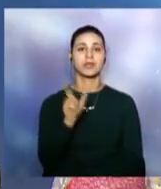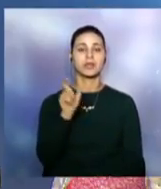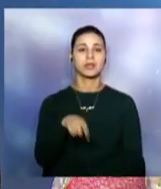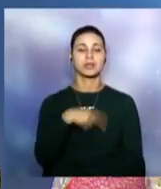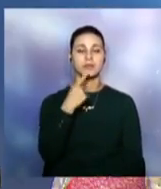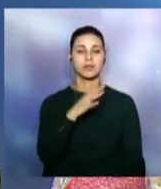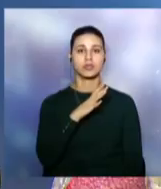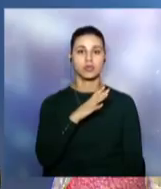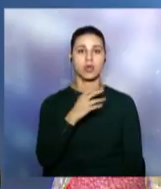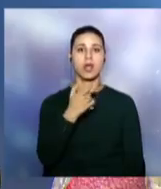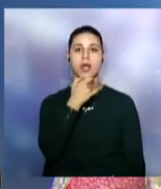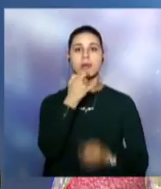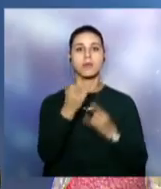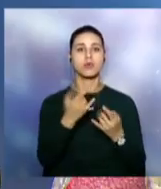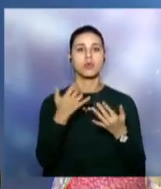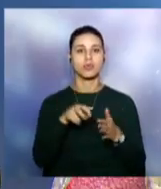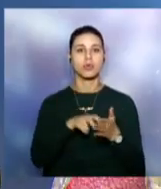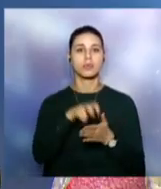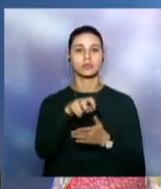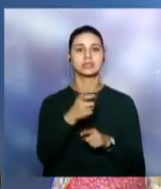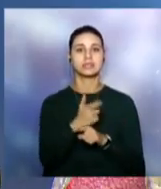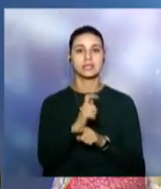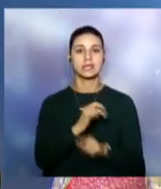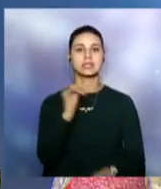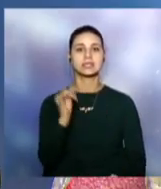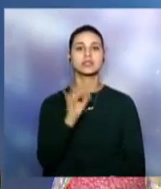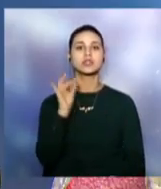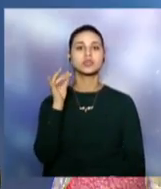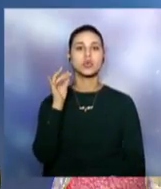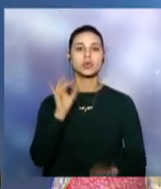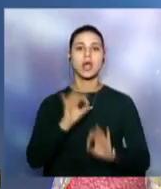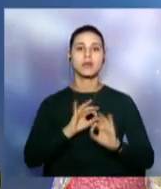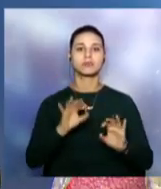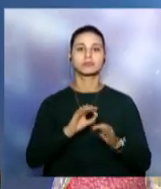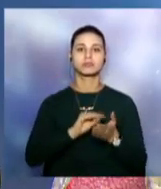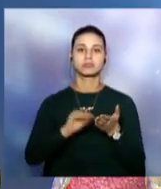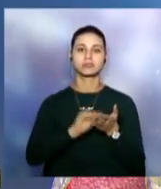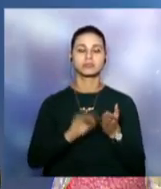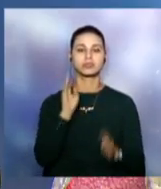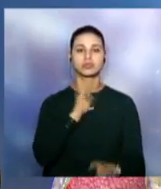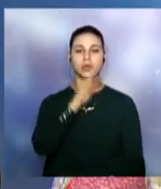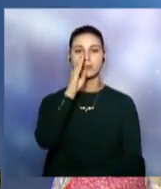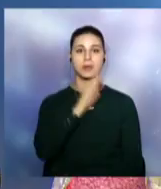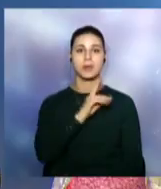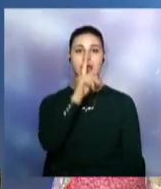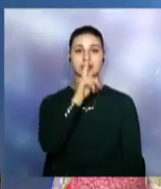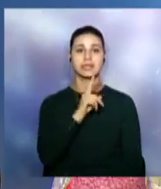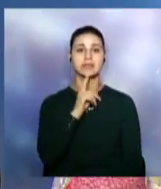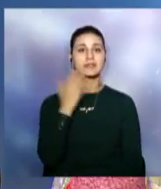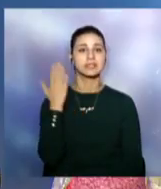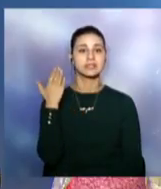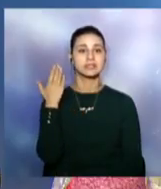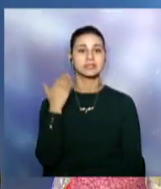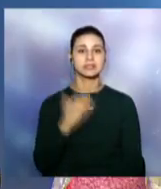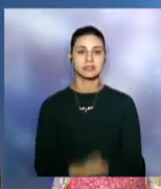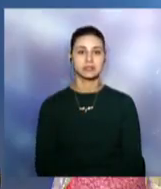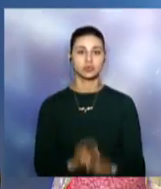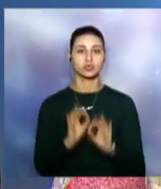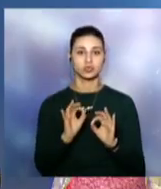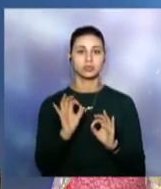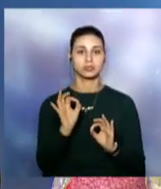პასუხად მაყურებელმა უკვე მოგწერა. ძალიან საინტერესო ისტორია მოგწერა მშობელმა. ერთი თვის წინ ვაზუსტებ